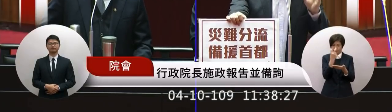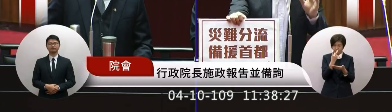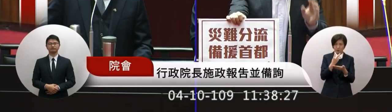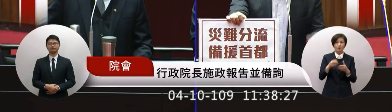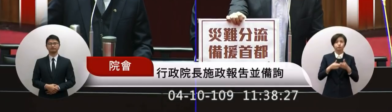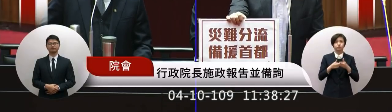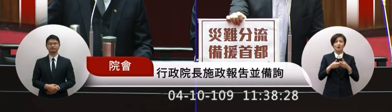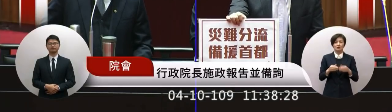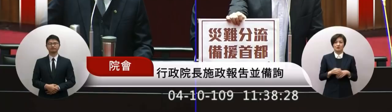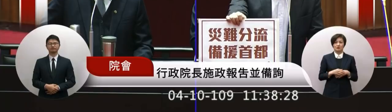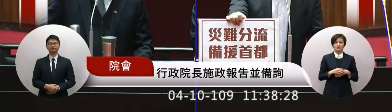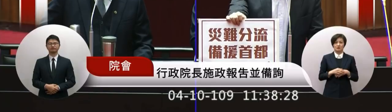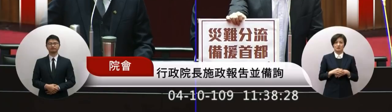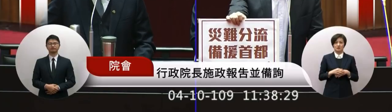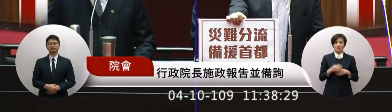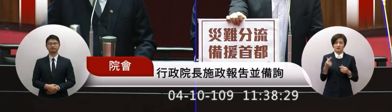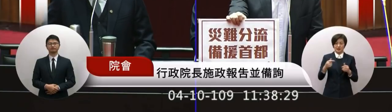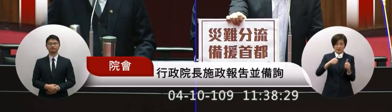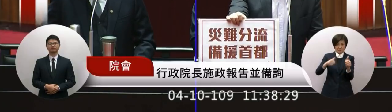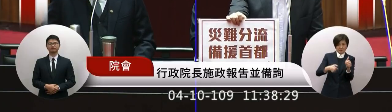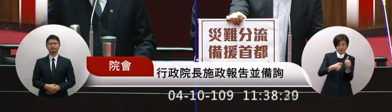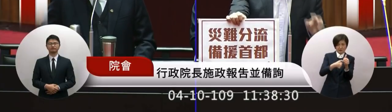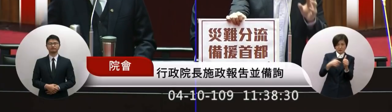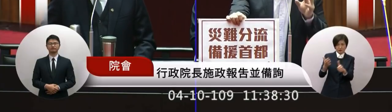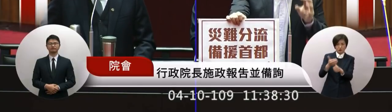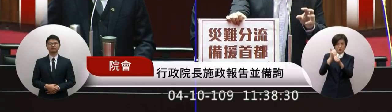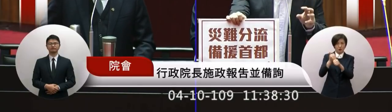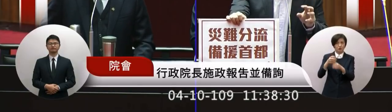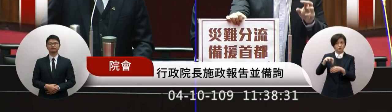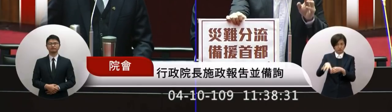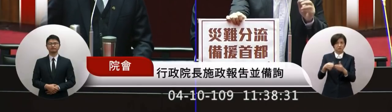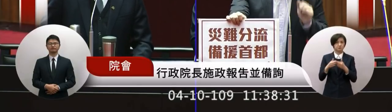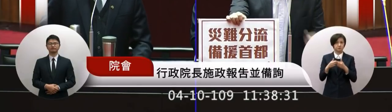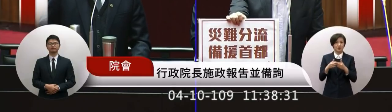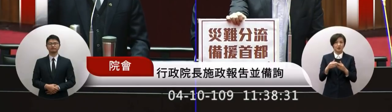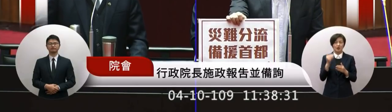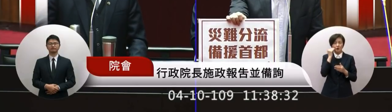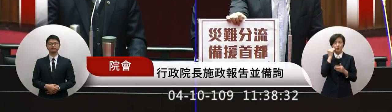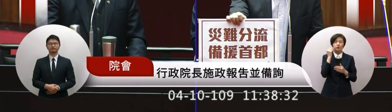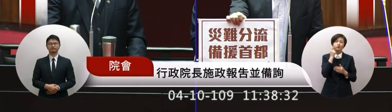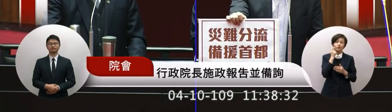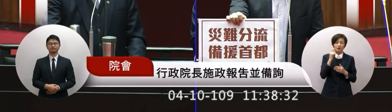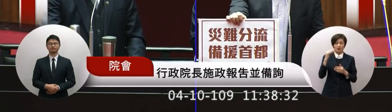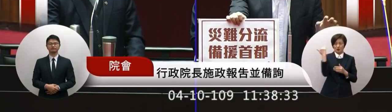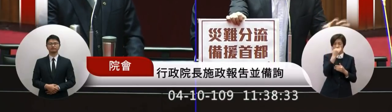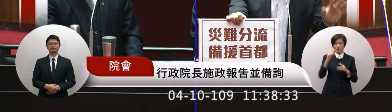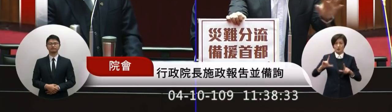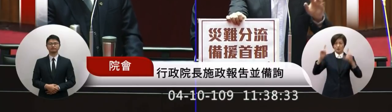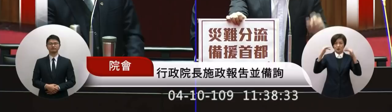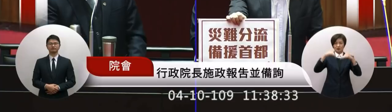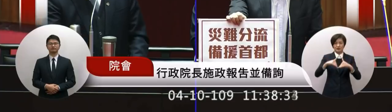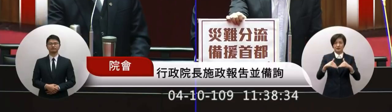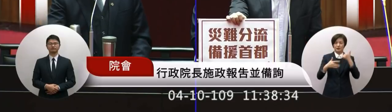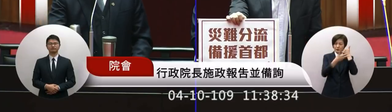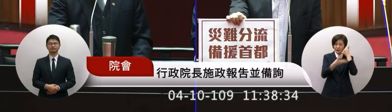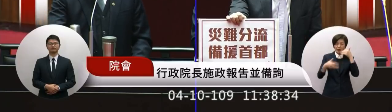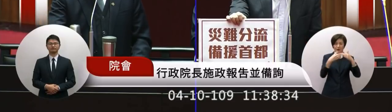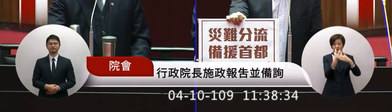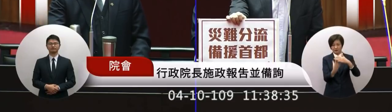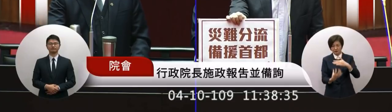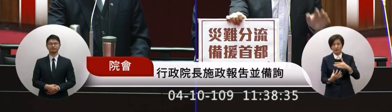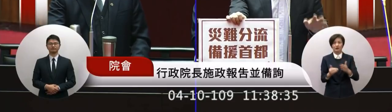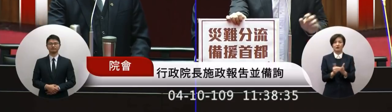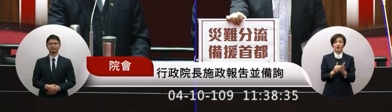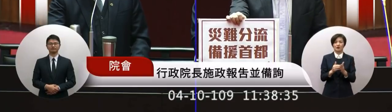啊，包括要发展到副首都的系统，避免到如果若东京无代无志沉落海内底的时阵，有法度去其他的所在办